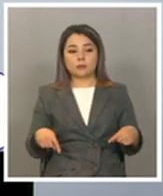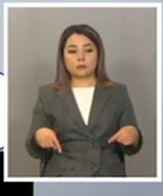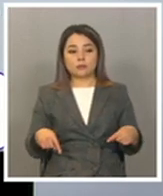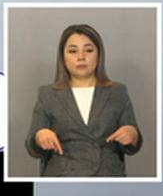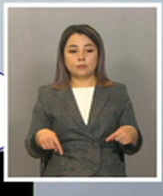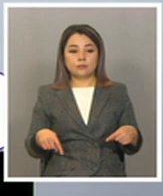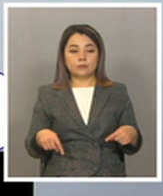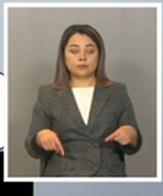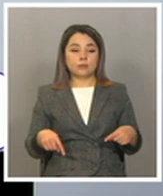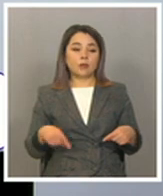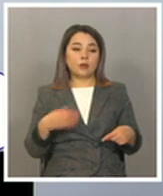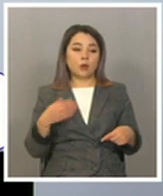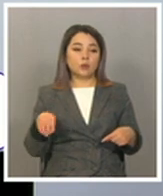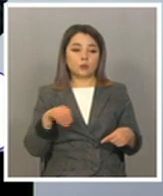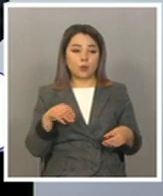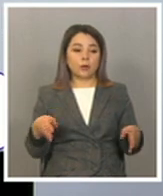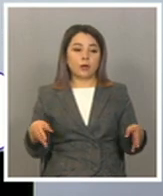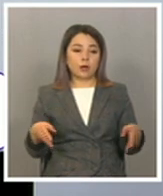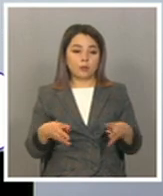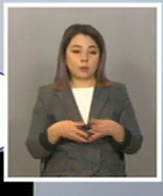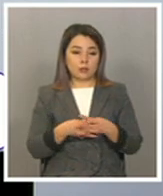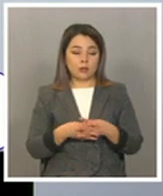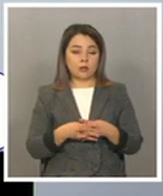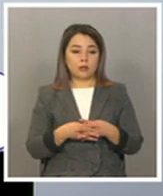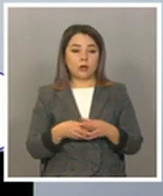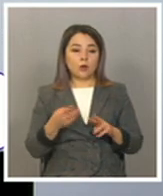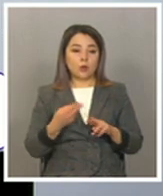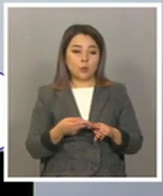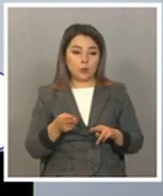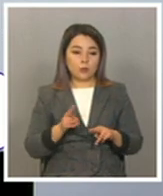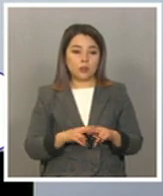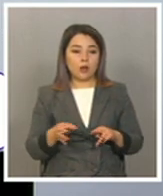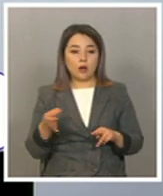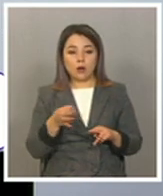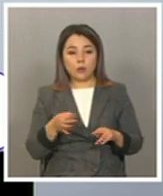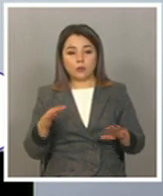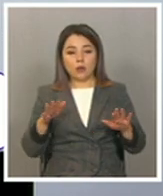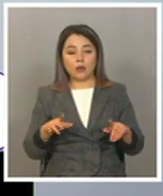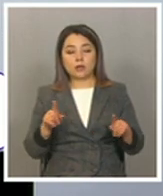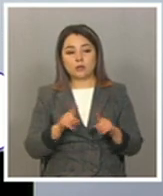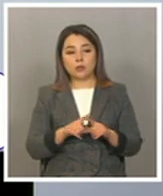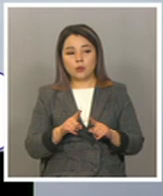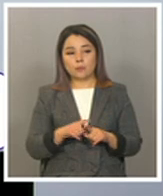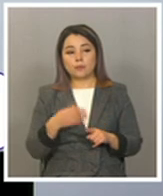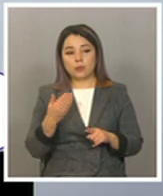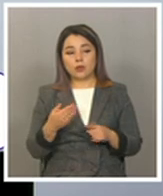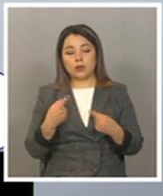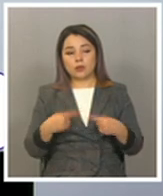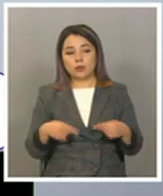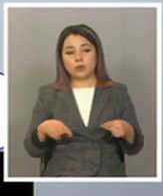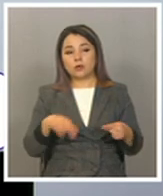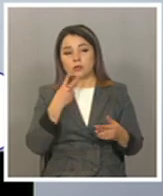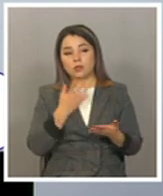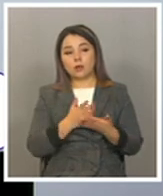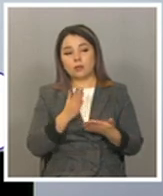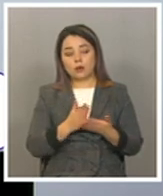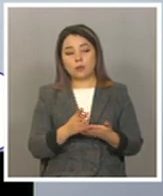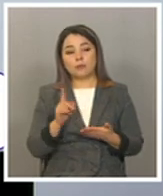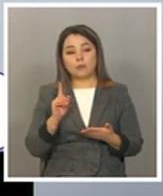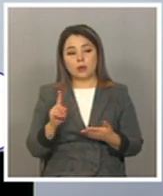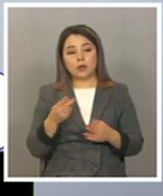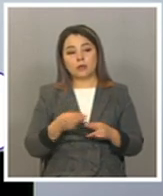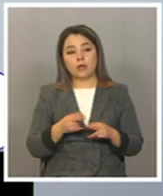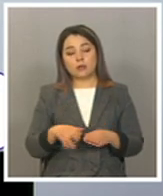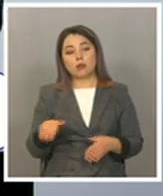яғни топырақпен араласып кетуі осы аудандардағы топырақтың біршама әркелке екендігін көрсетеді. Бірақ таулы